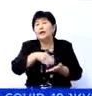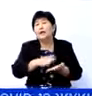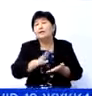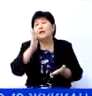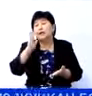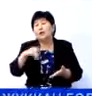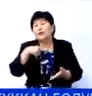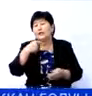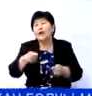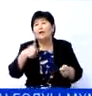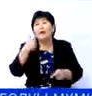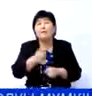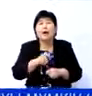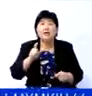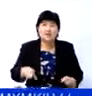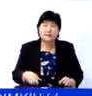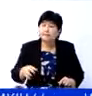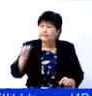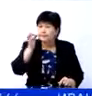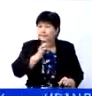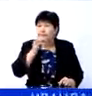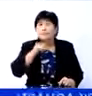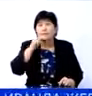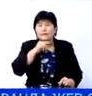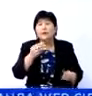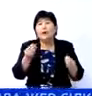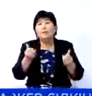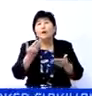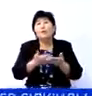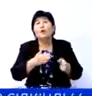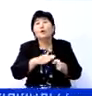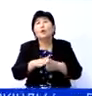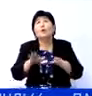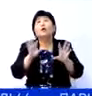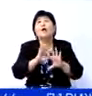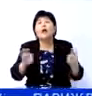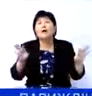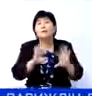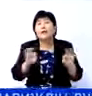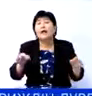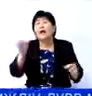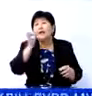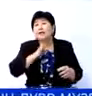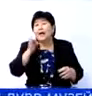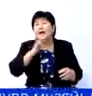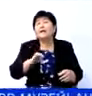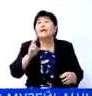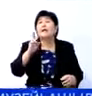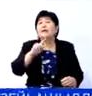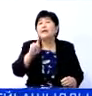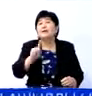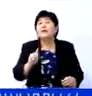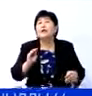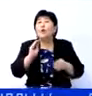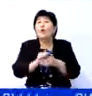аймақ басшысы. Дәрі-дәрмектің шекті бөлшек бағалар туралы толық ақпаратты дәрі кезек қосымшасынан